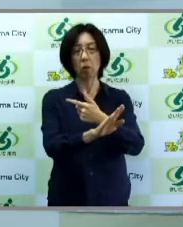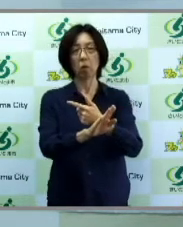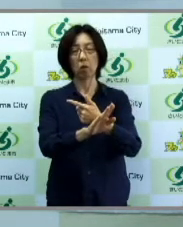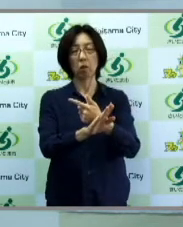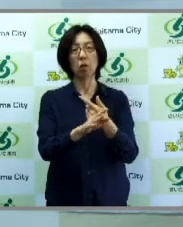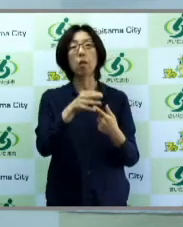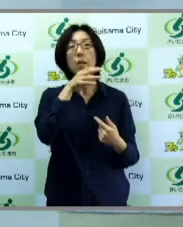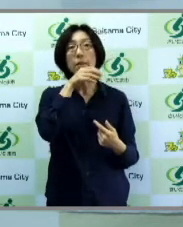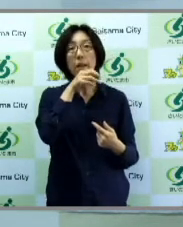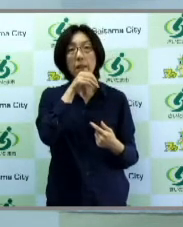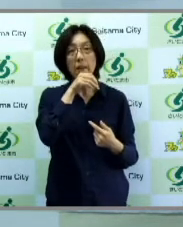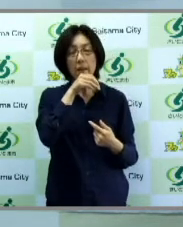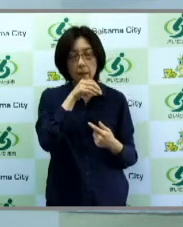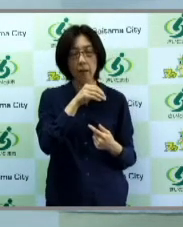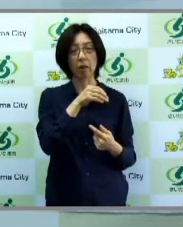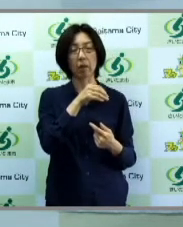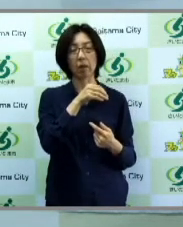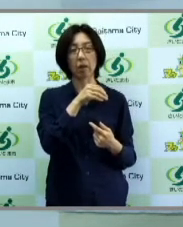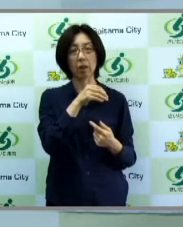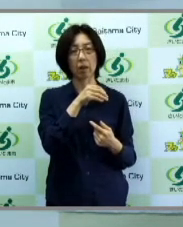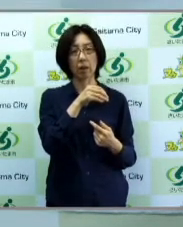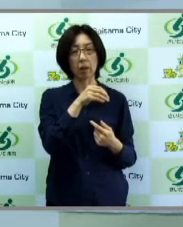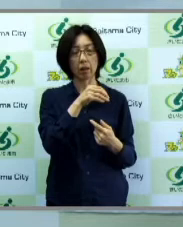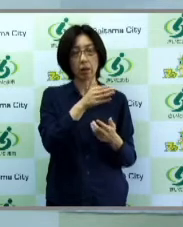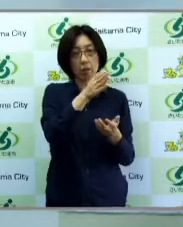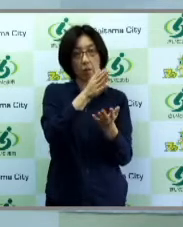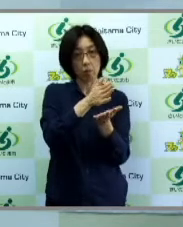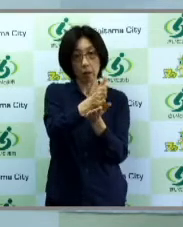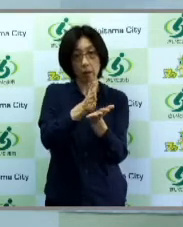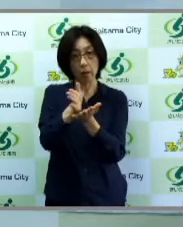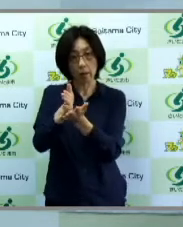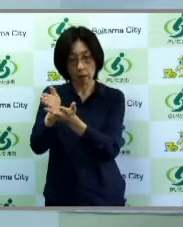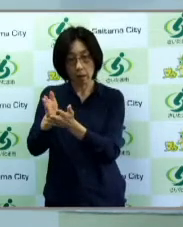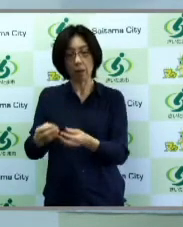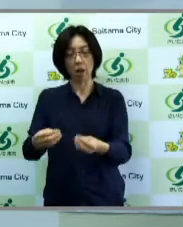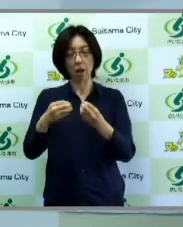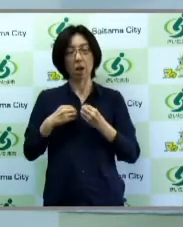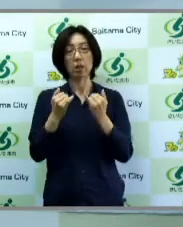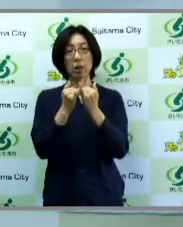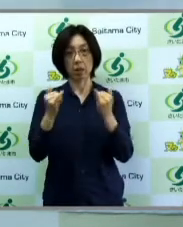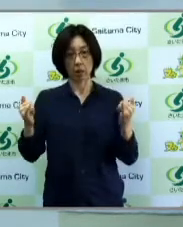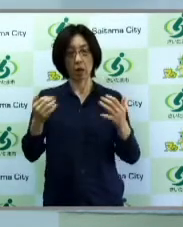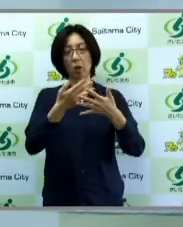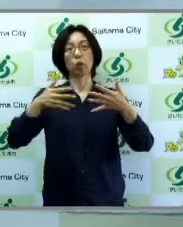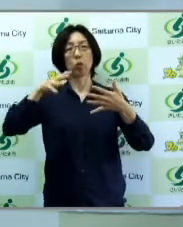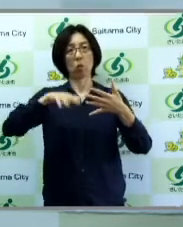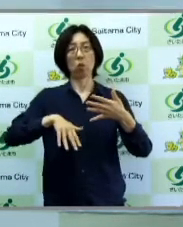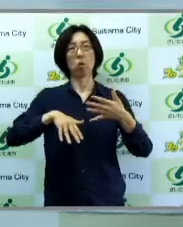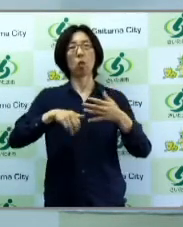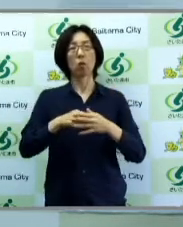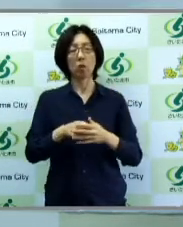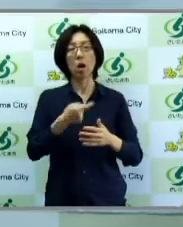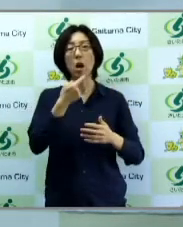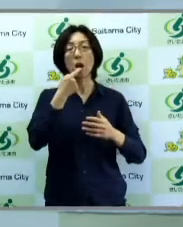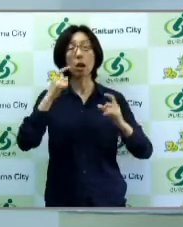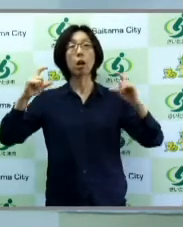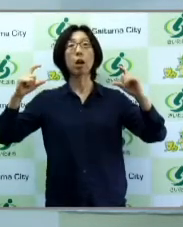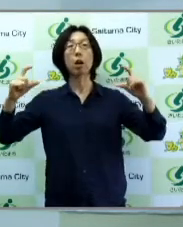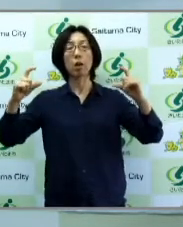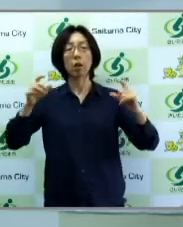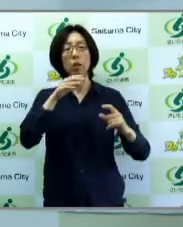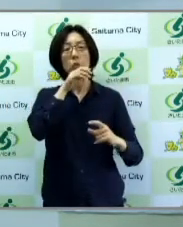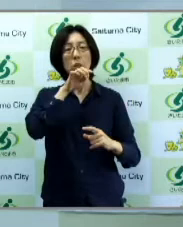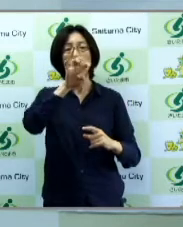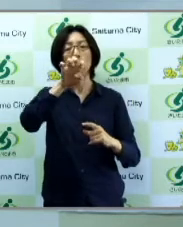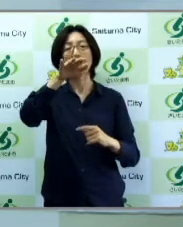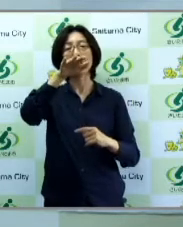の比率を表したものでございます。赤枠のですね、40代以下の